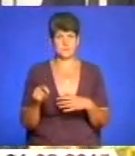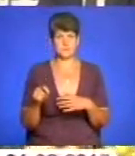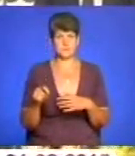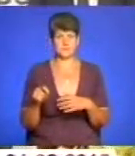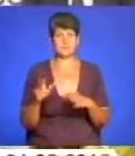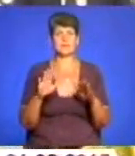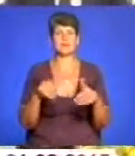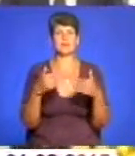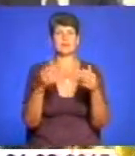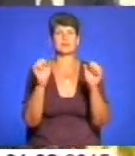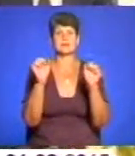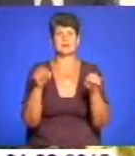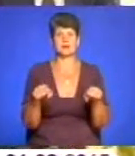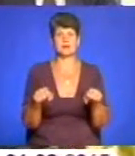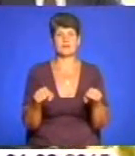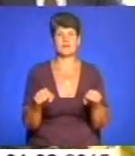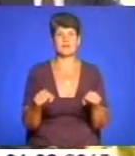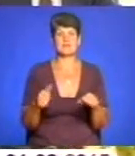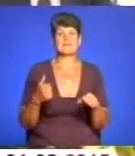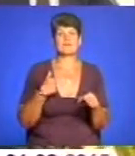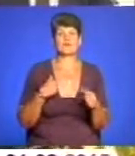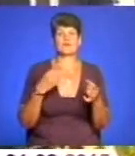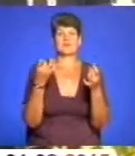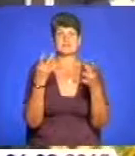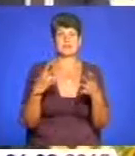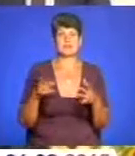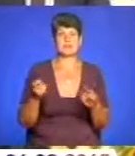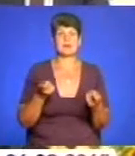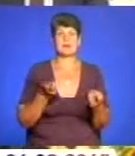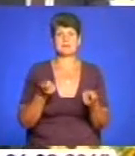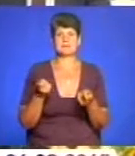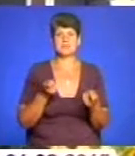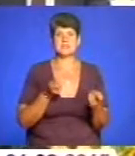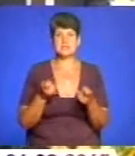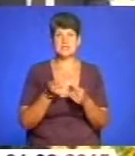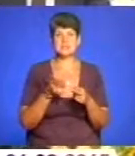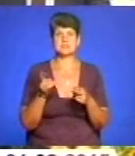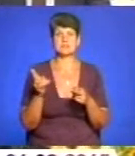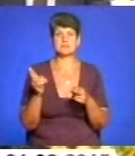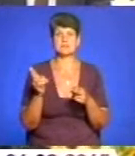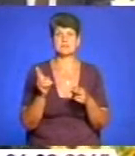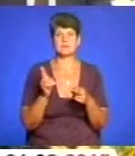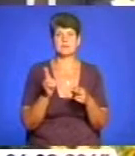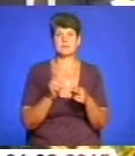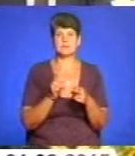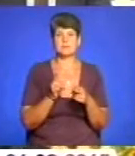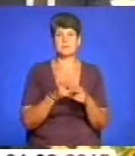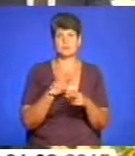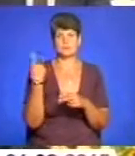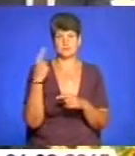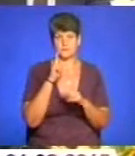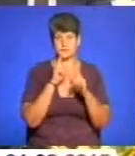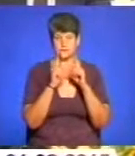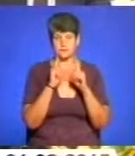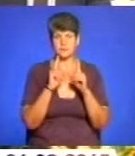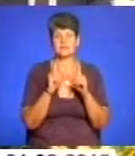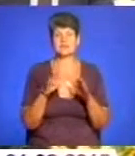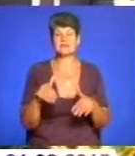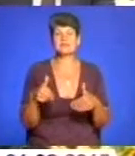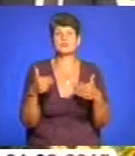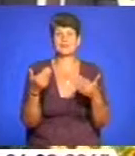дати право військово-цивільним адміністраціям за відсутності обласних рад ініціювати